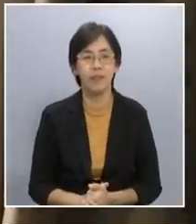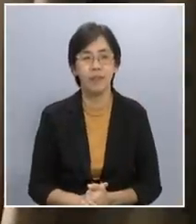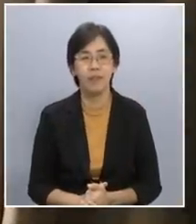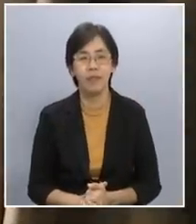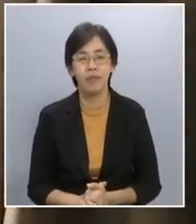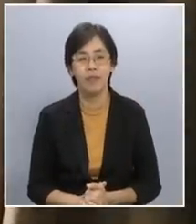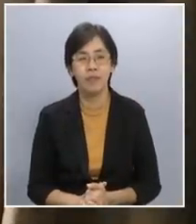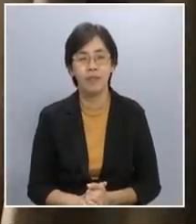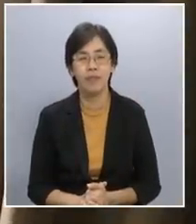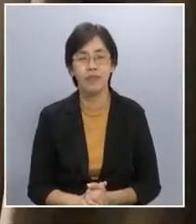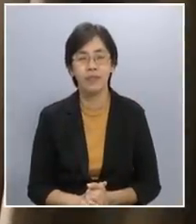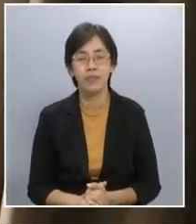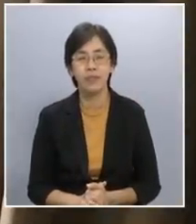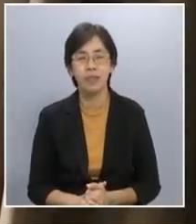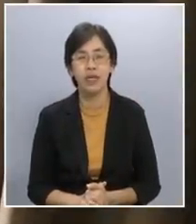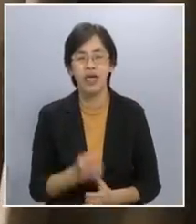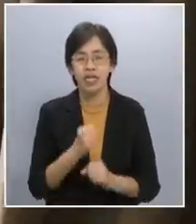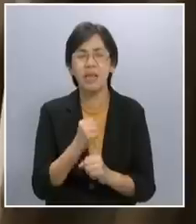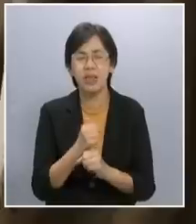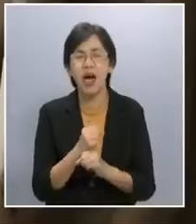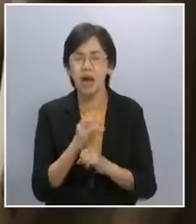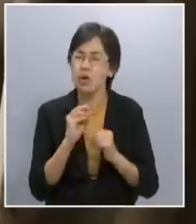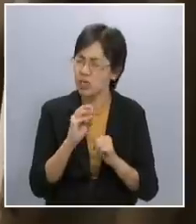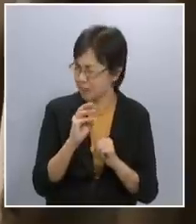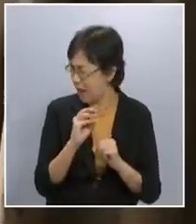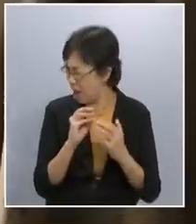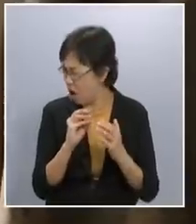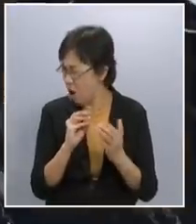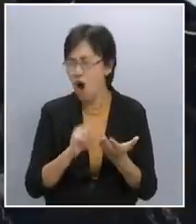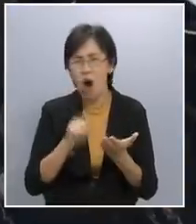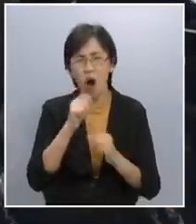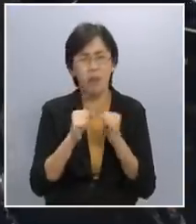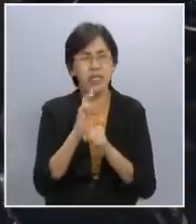เขาบอกว่าตัวเขาเองเนี่ยเขาเกษียณมาแล้ว7ปีแต่ก็ยังติดต่อกันอยู่นะฮะแล้วก็ไม่